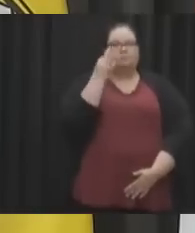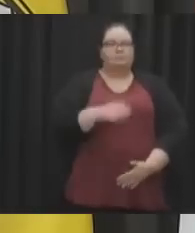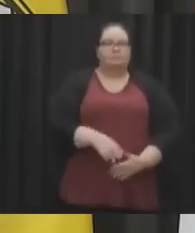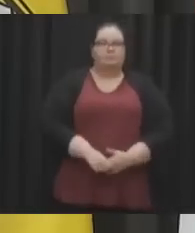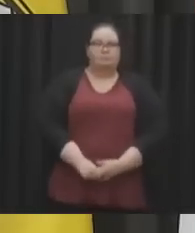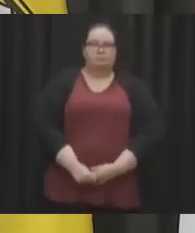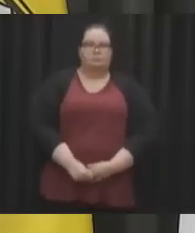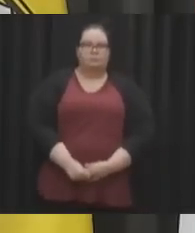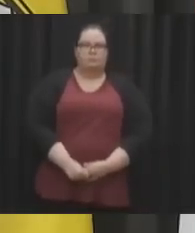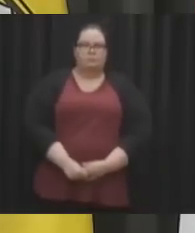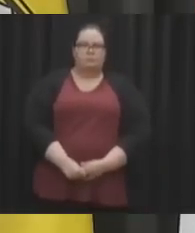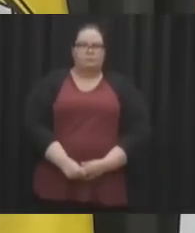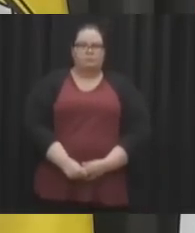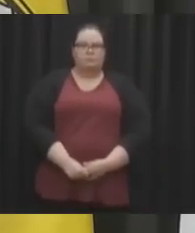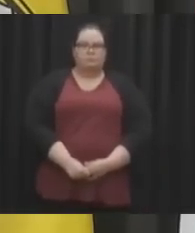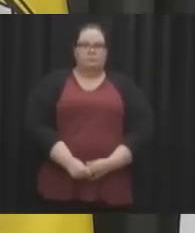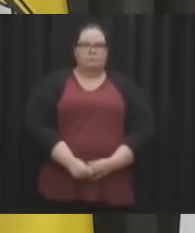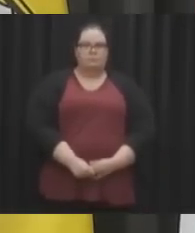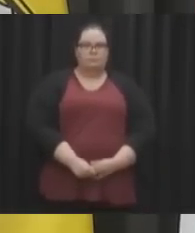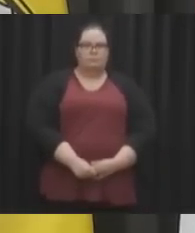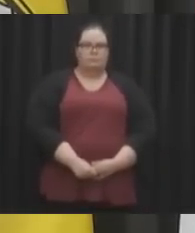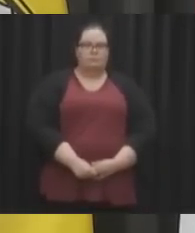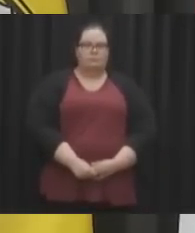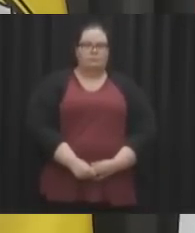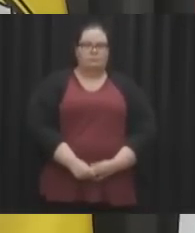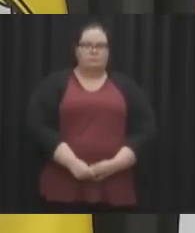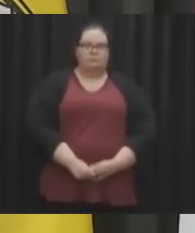qui ont les problèmes avec leur système